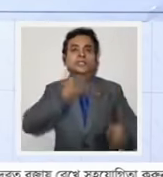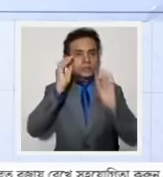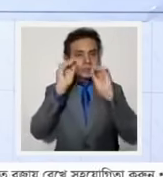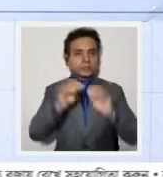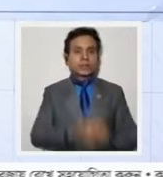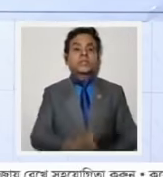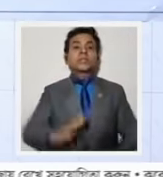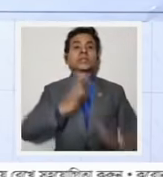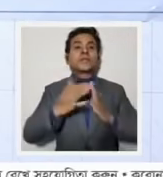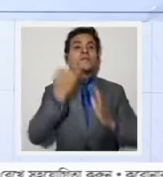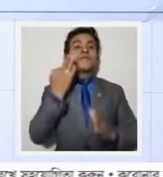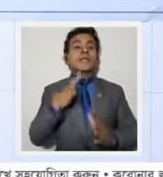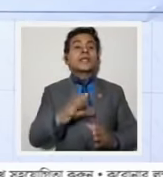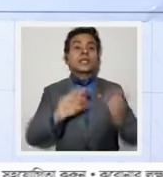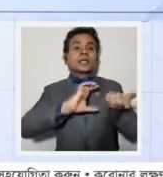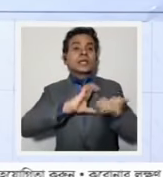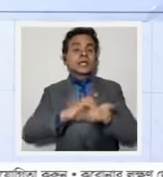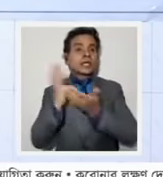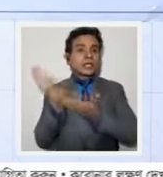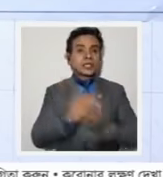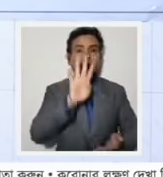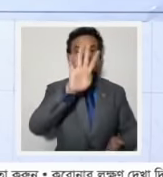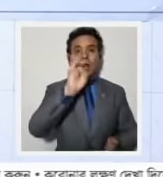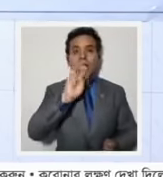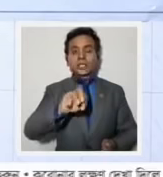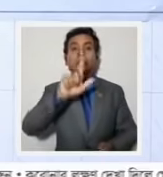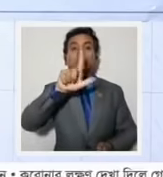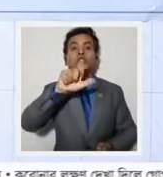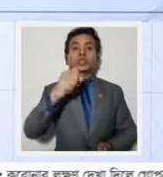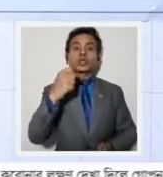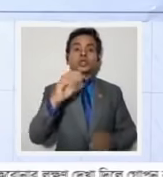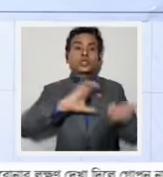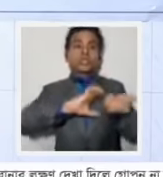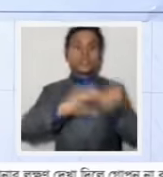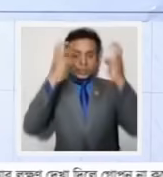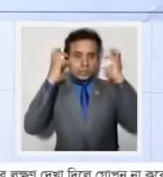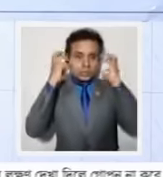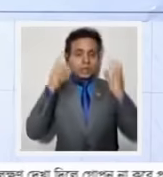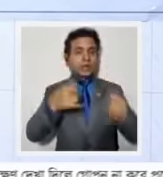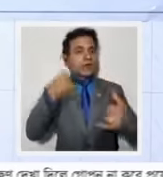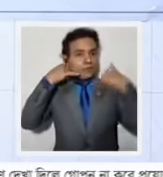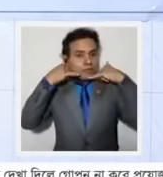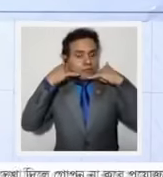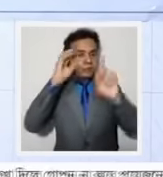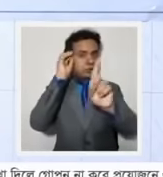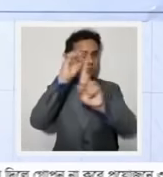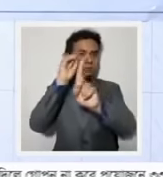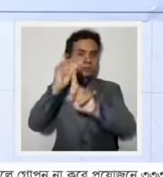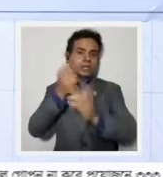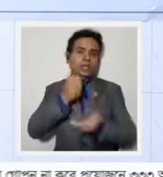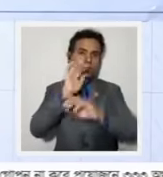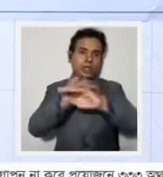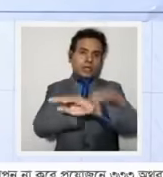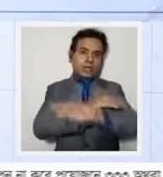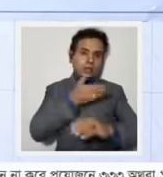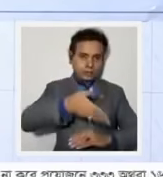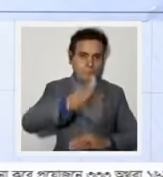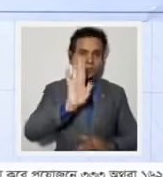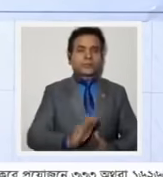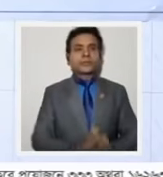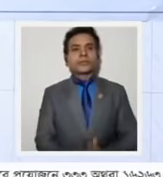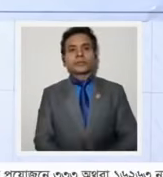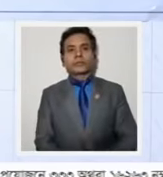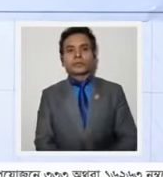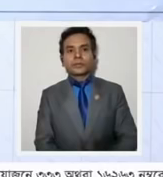15,721 জন এবং গত 24 ঘন্টায় এটা বেড়েছে 14 জন এবং স্বেচ্ছাভিত্তিতে চিকিৎসা সেবা দিয়ে যাচ্ছেন ফোনের মাধ্যমে